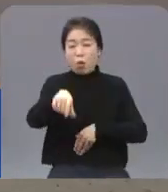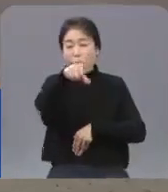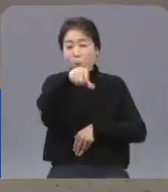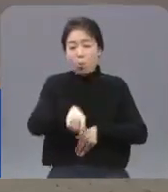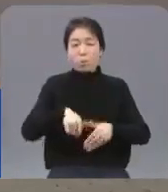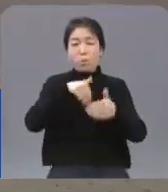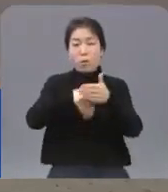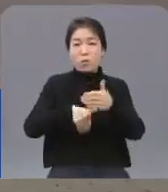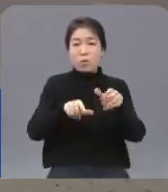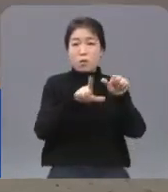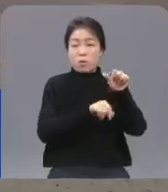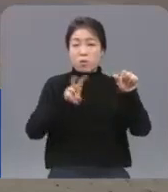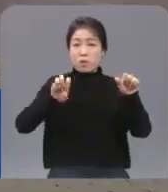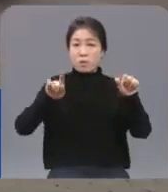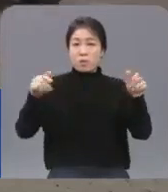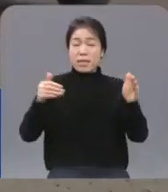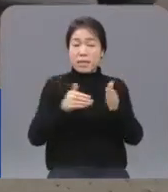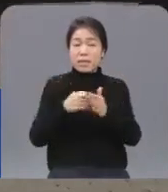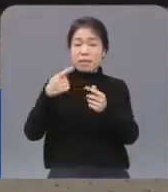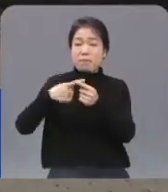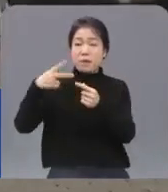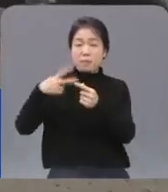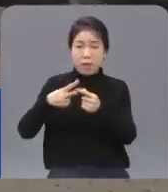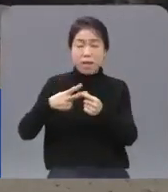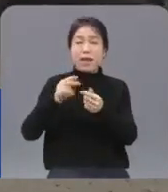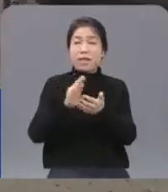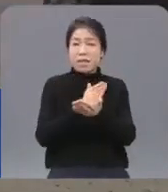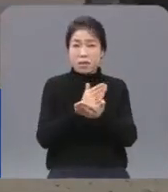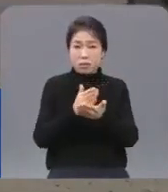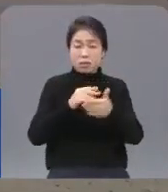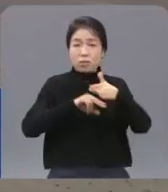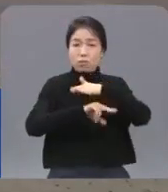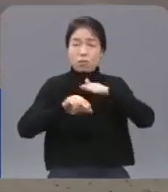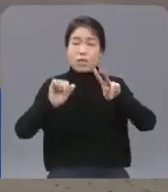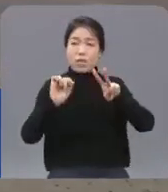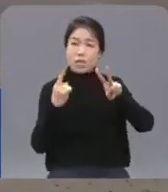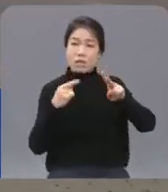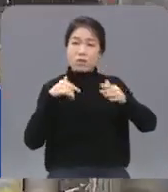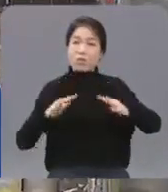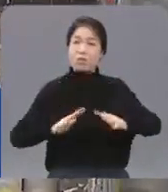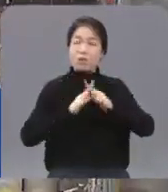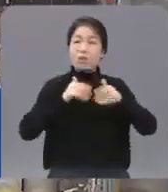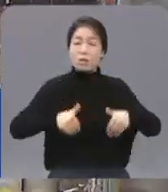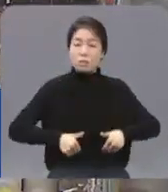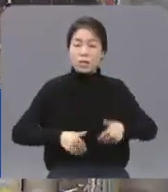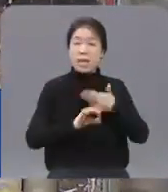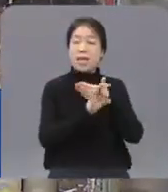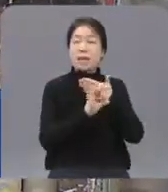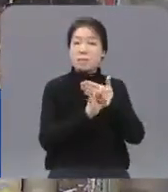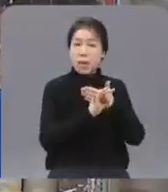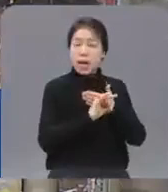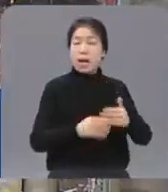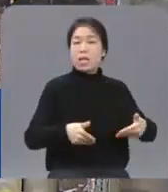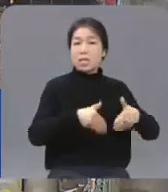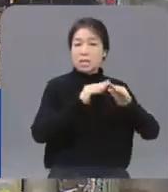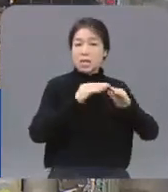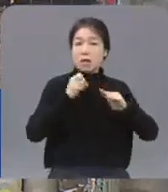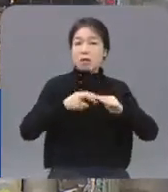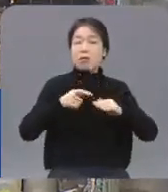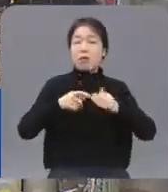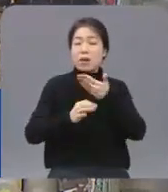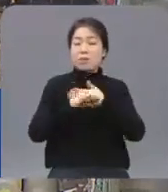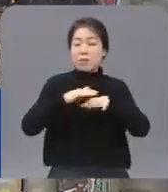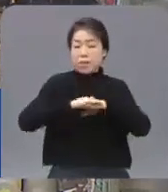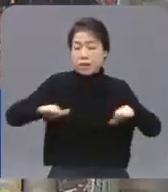오는 5월 31일까지 2단계에 걸쳐 도시철도 2호선 건설에 필요한 가시설과 복공판을 설치할